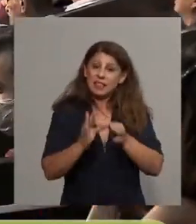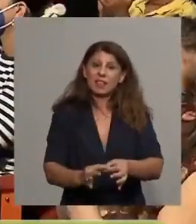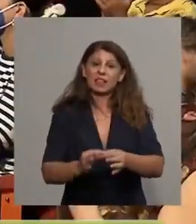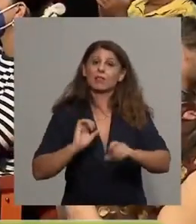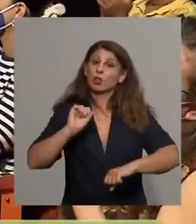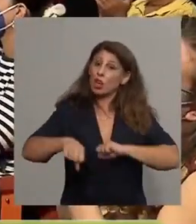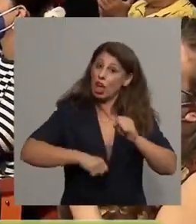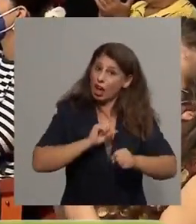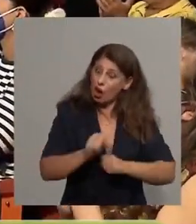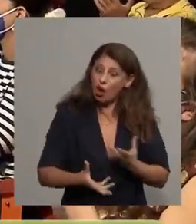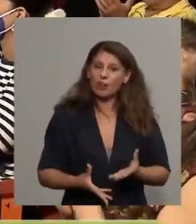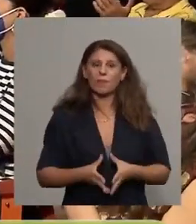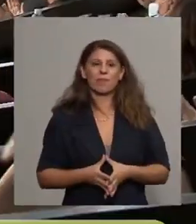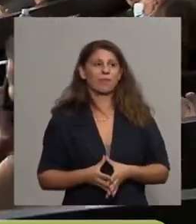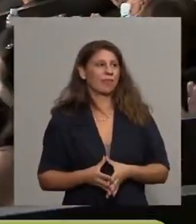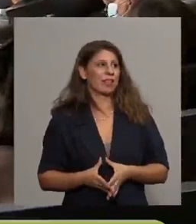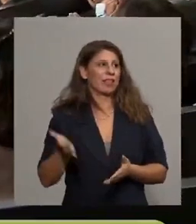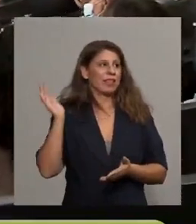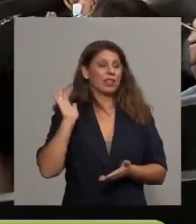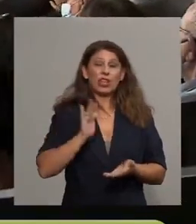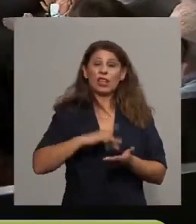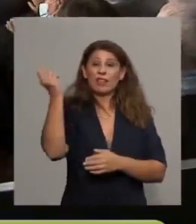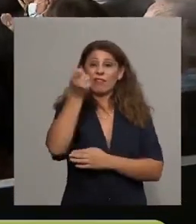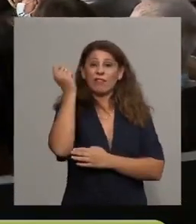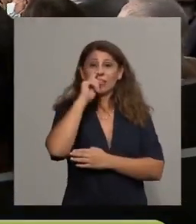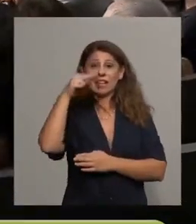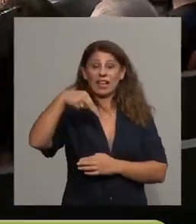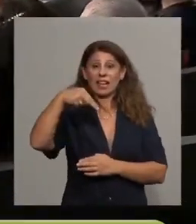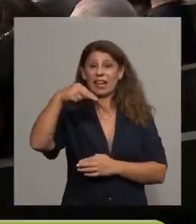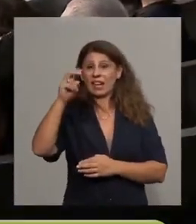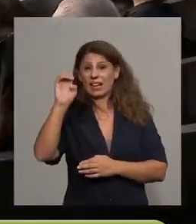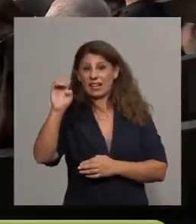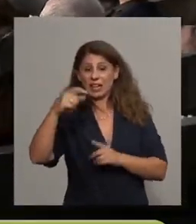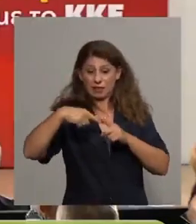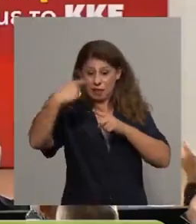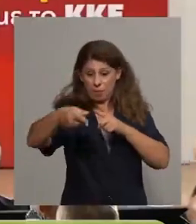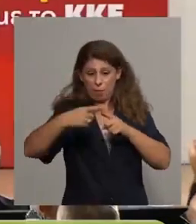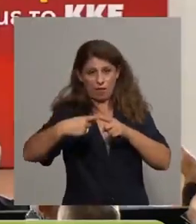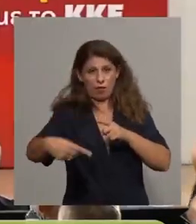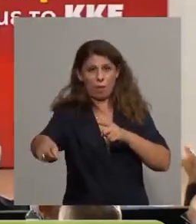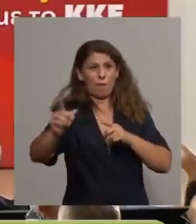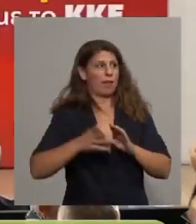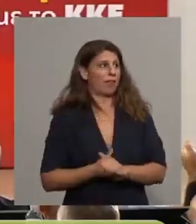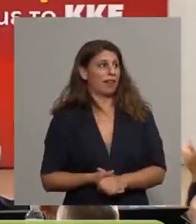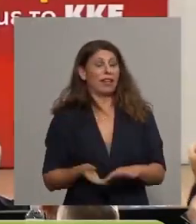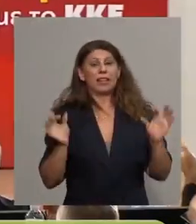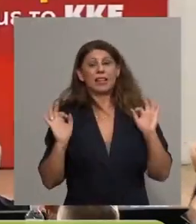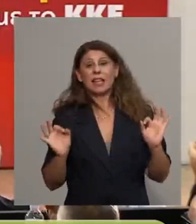τον αγώνα μας στο κεντρικό φεστιβάλ της ΚΝΕ στην Αθήνα την άλλη εβδομάδα και